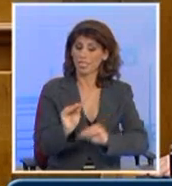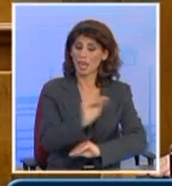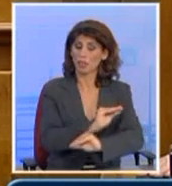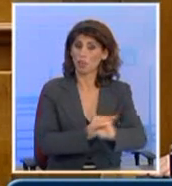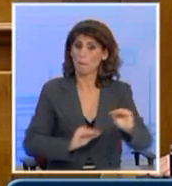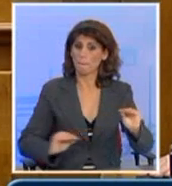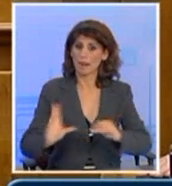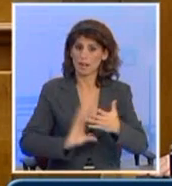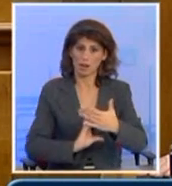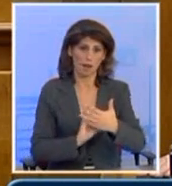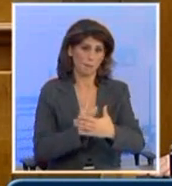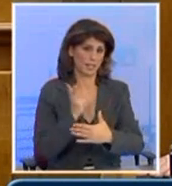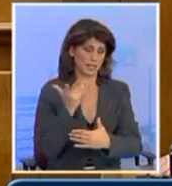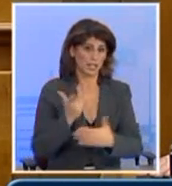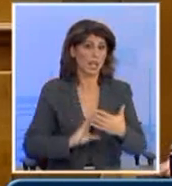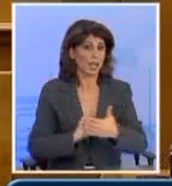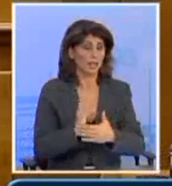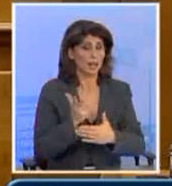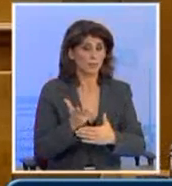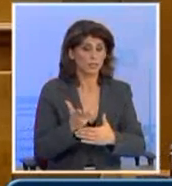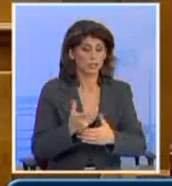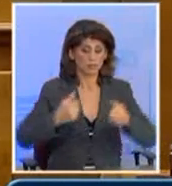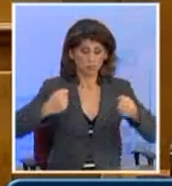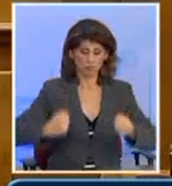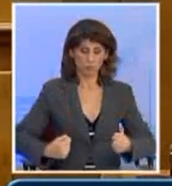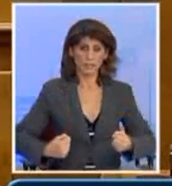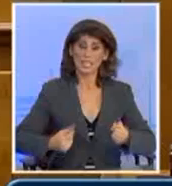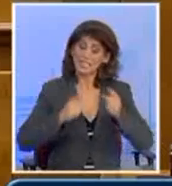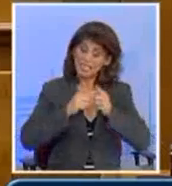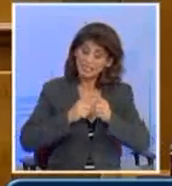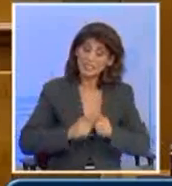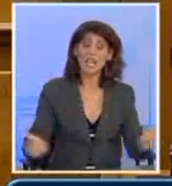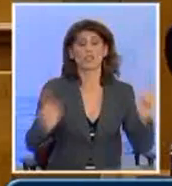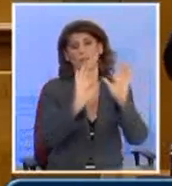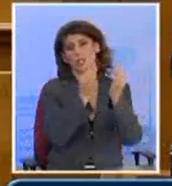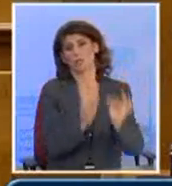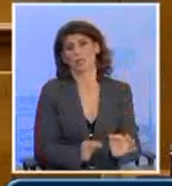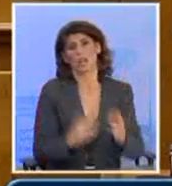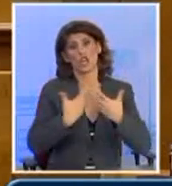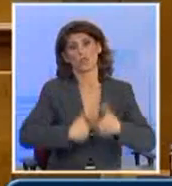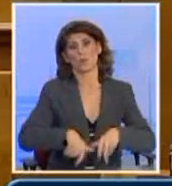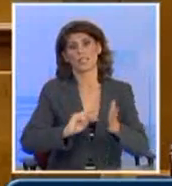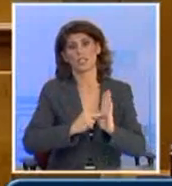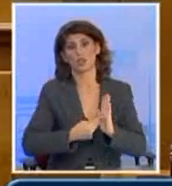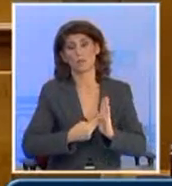διαρθρωμένη ανάπτυξη. Η ανάπτυξη που πατά σε ένα τελείως διαφορετικό μοντέλο λειτουργίας της οικονομίας, που έχει